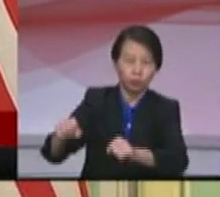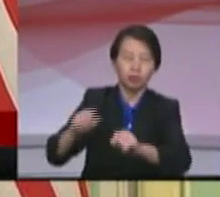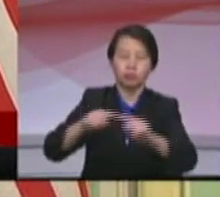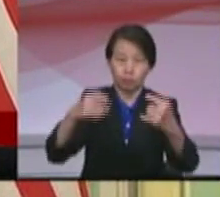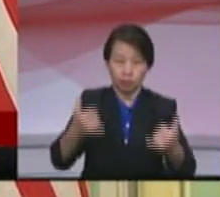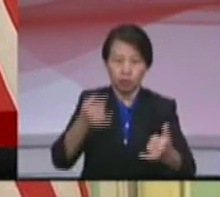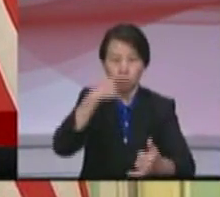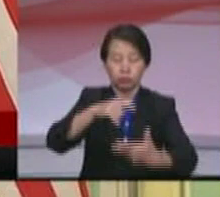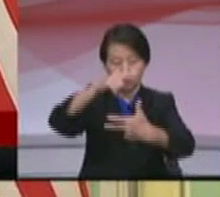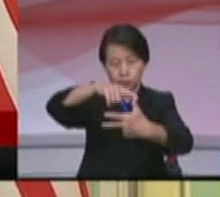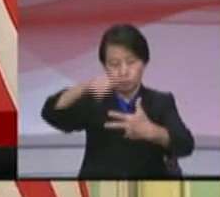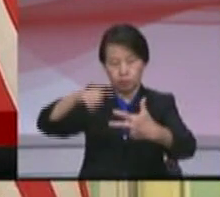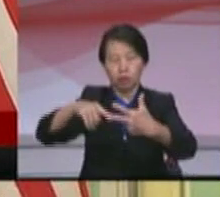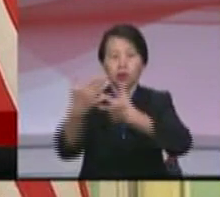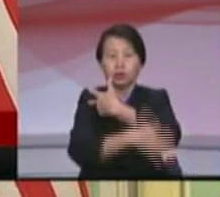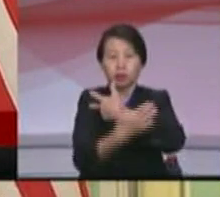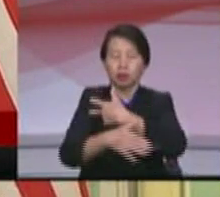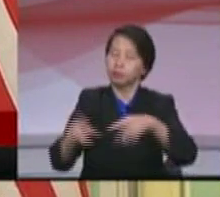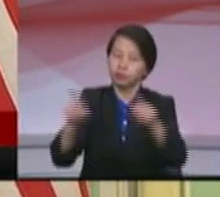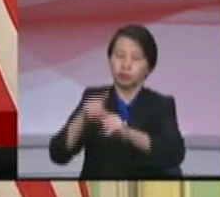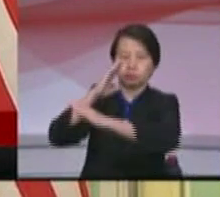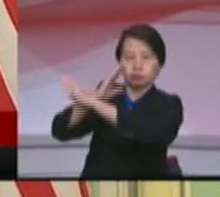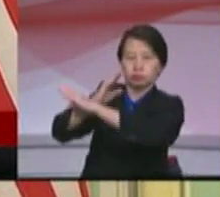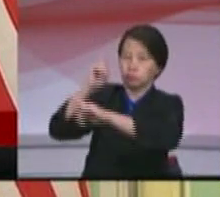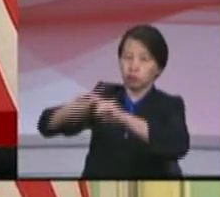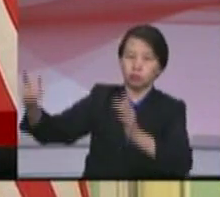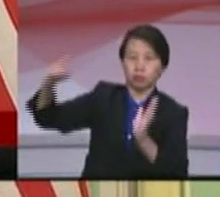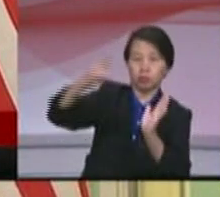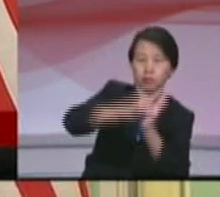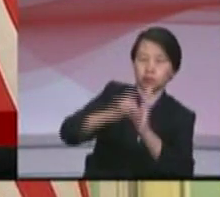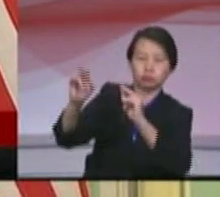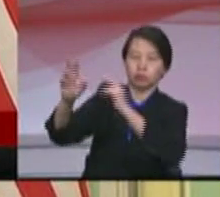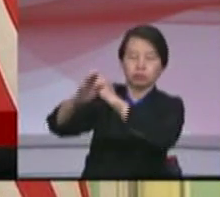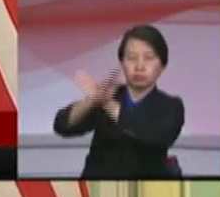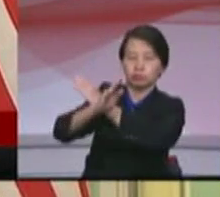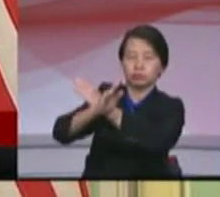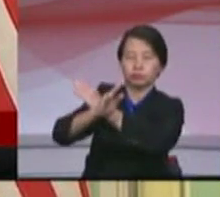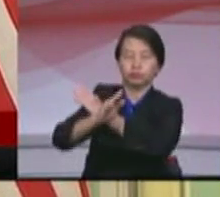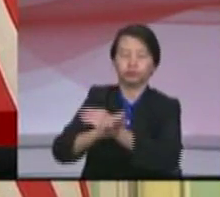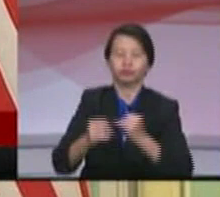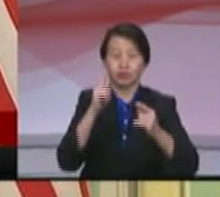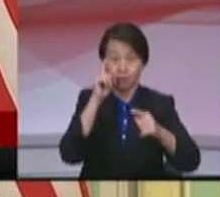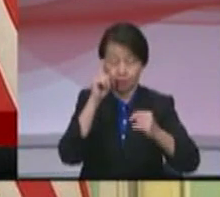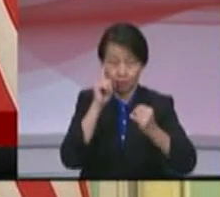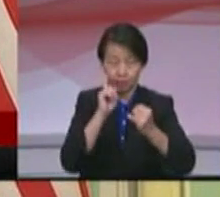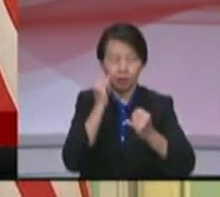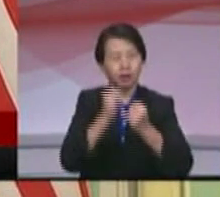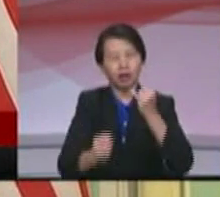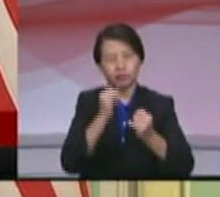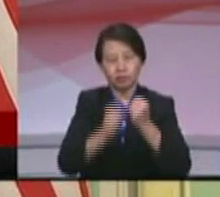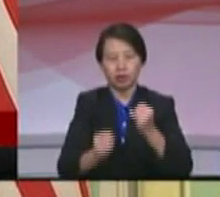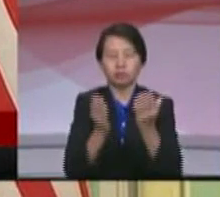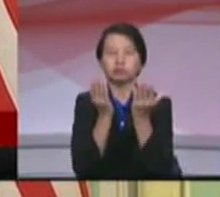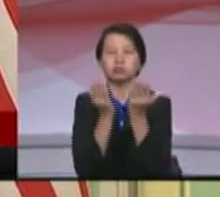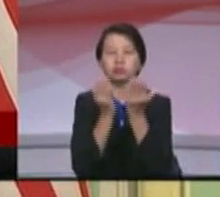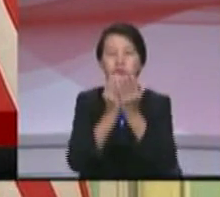Untuk tiga negara ini juga kita tidak membenarkan. Dan yang terakhir ini adalah pelajar warga